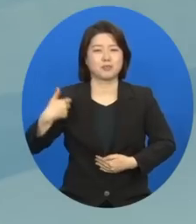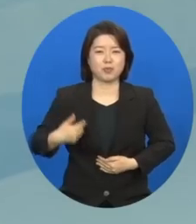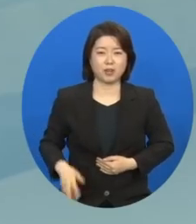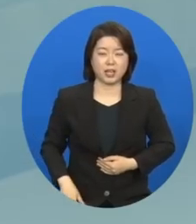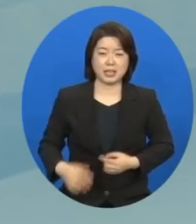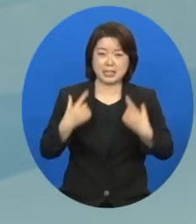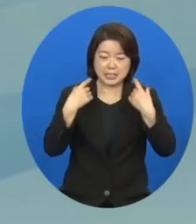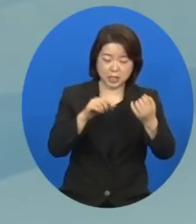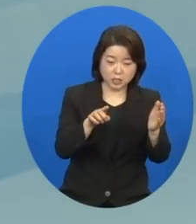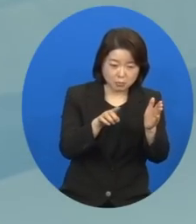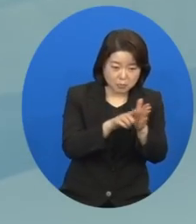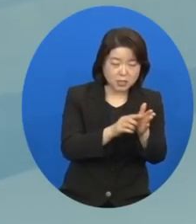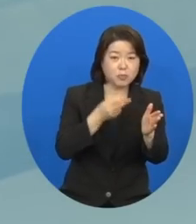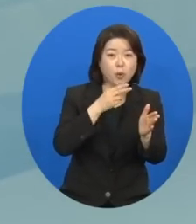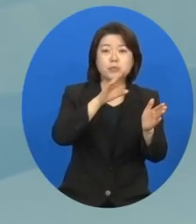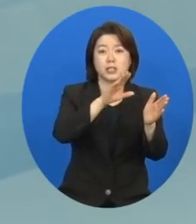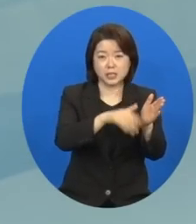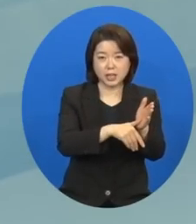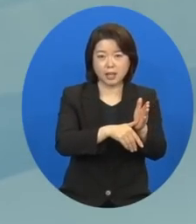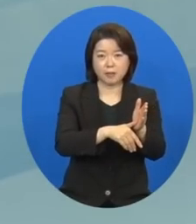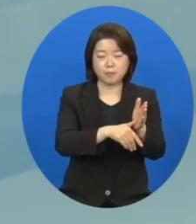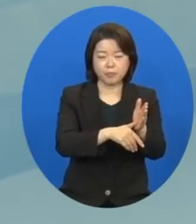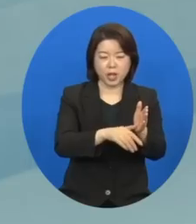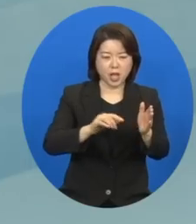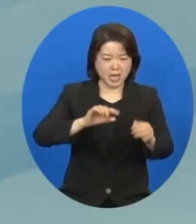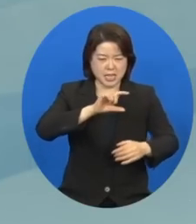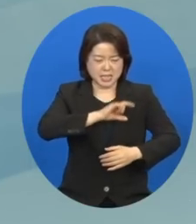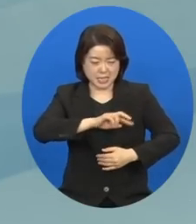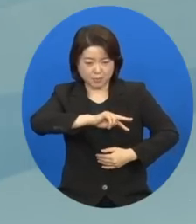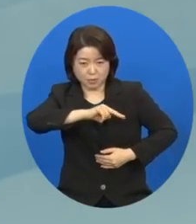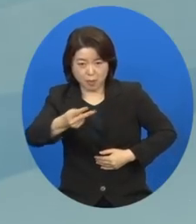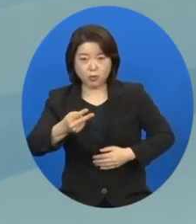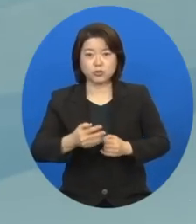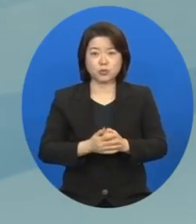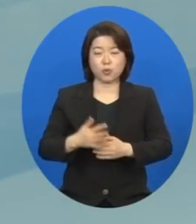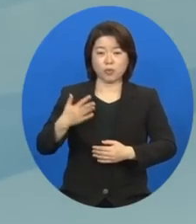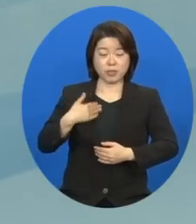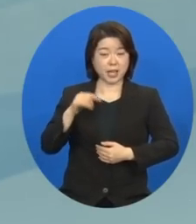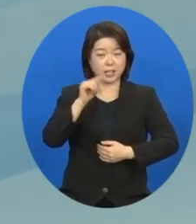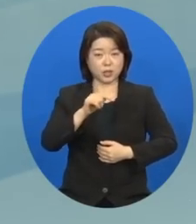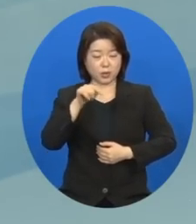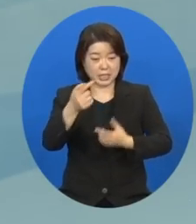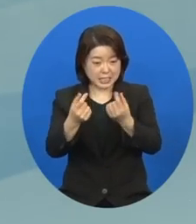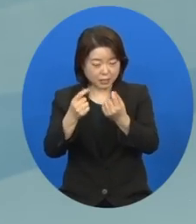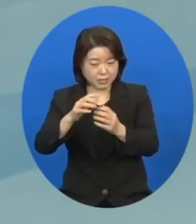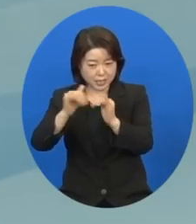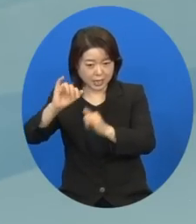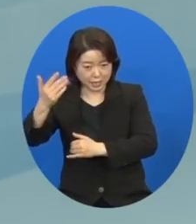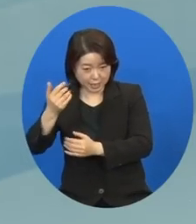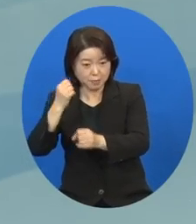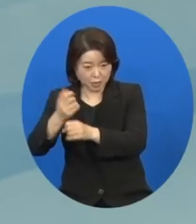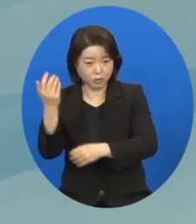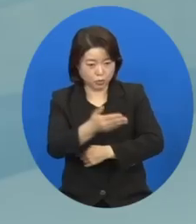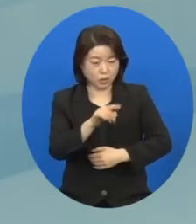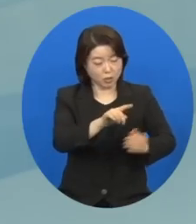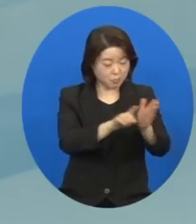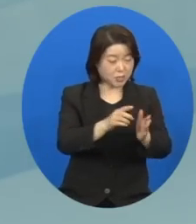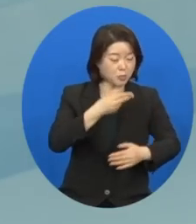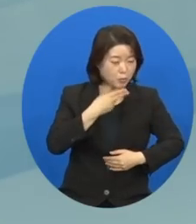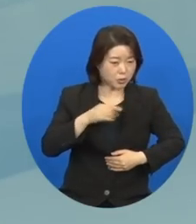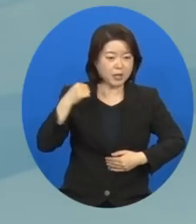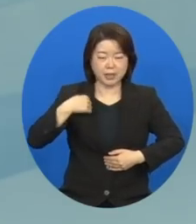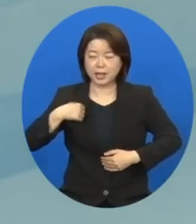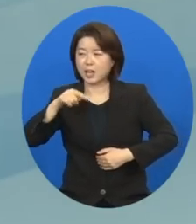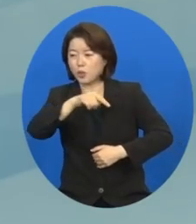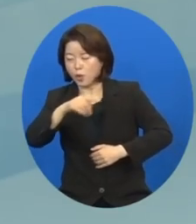믿음이 없었을 그때에 하나님은 이름을 먼저 바꿔주시고 내가 너에게 이런 자가 되게 할 것이고 너에게 믿음이 없다면 내가 믿음을